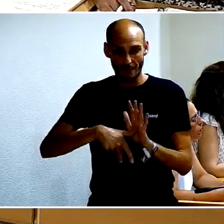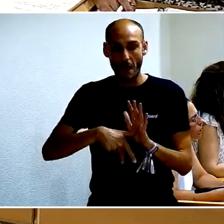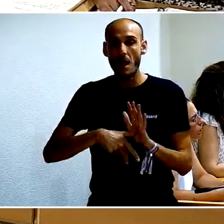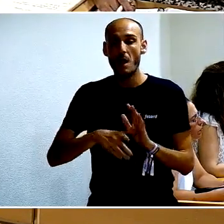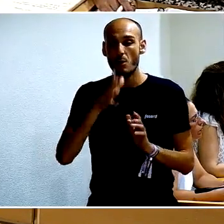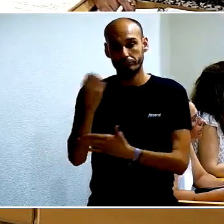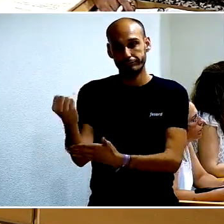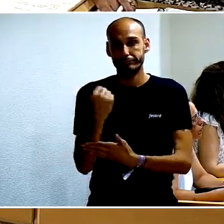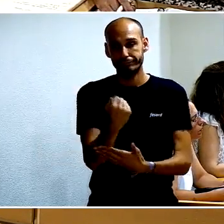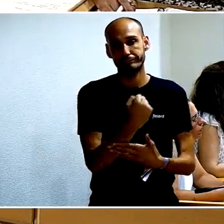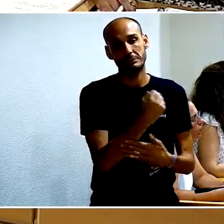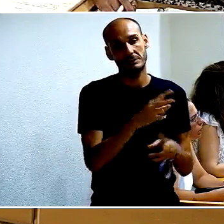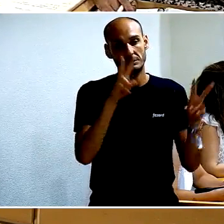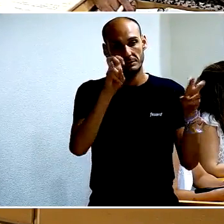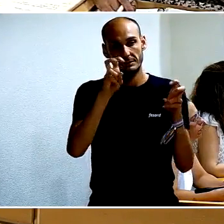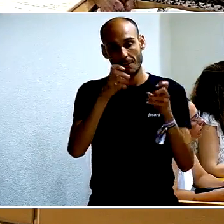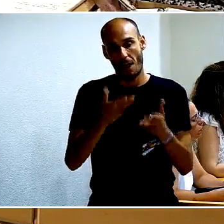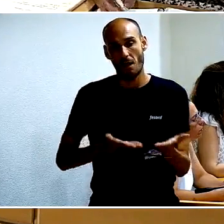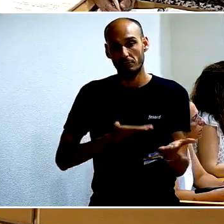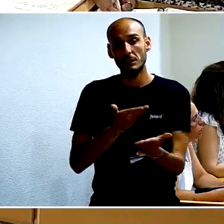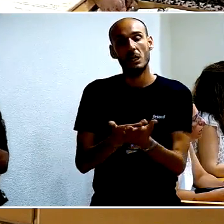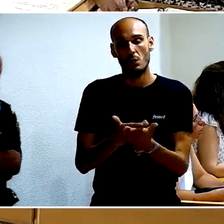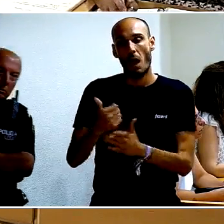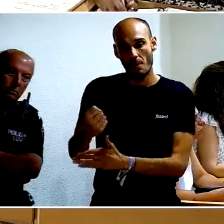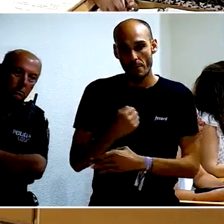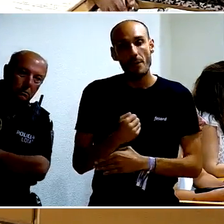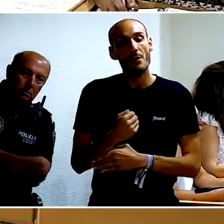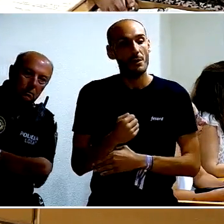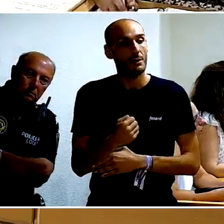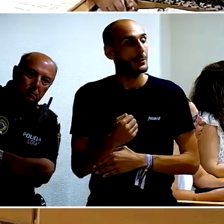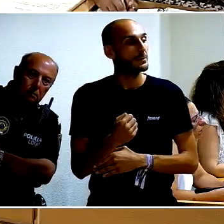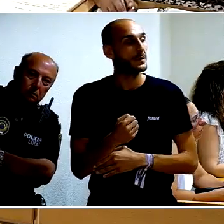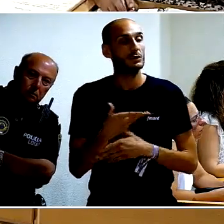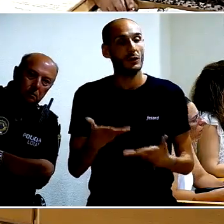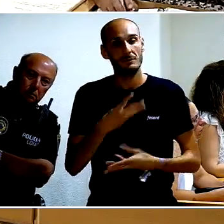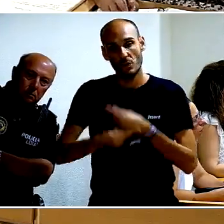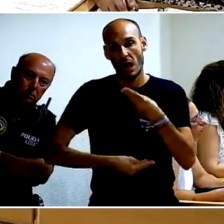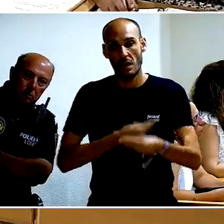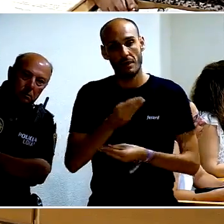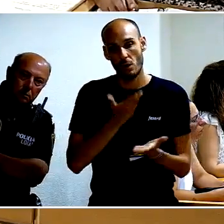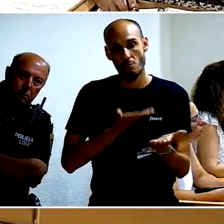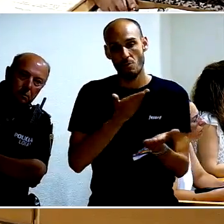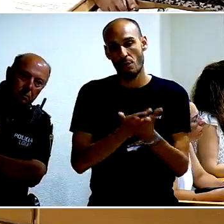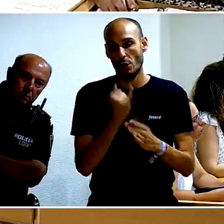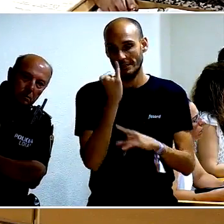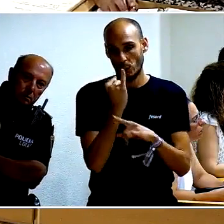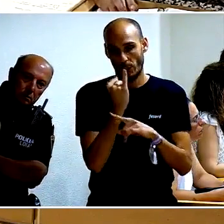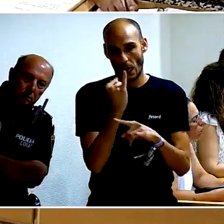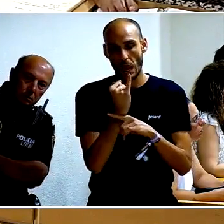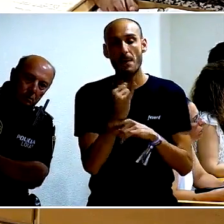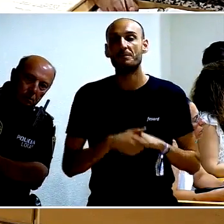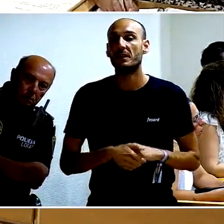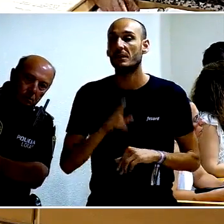han manifestat cap a la moció, i d'aquesta manera la farem una moció institucional. També vull